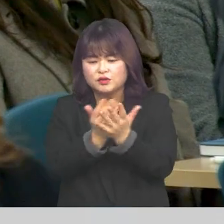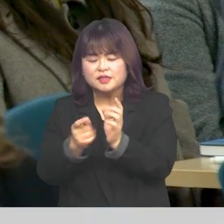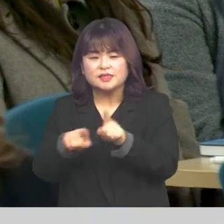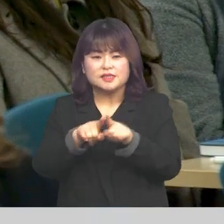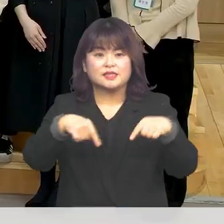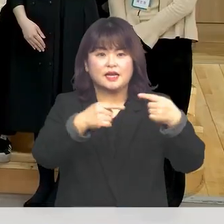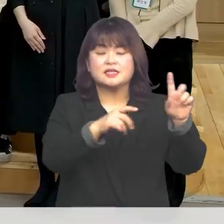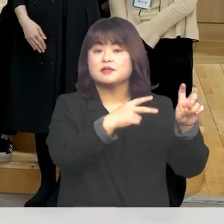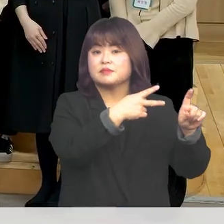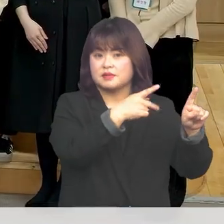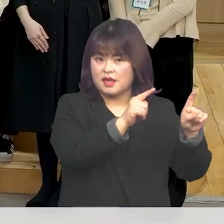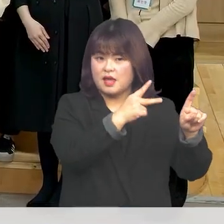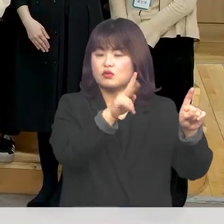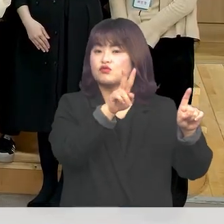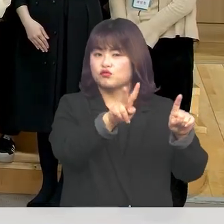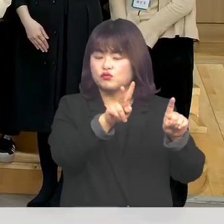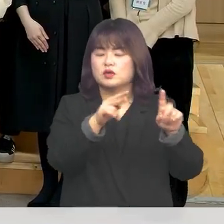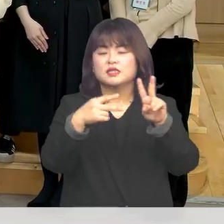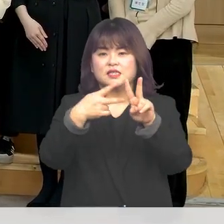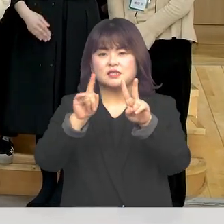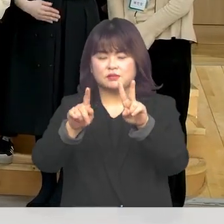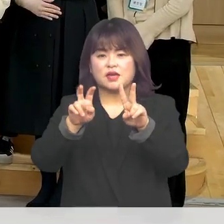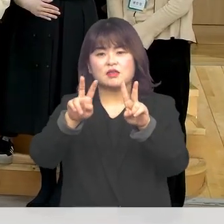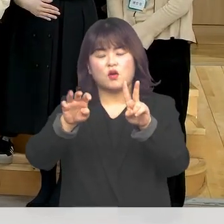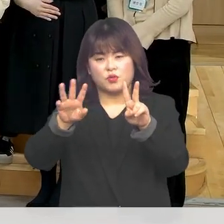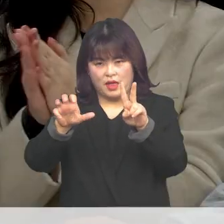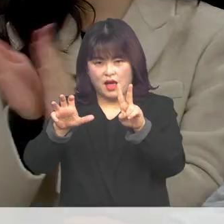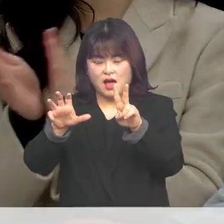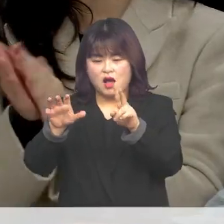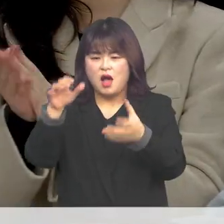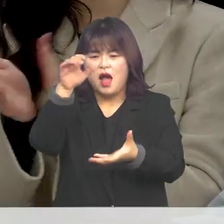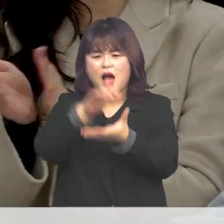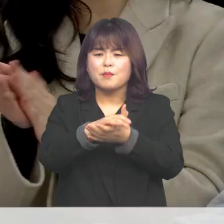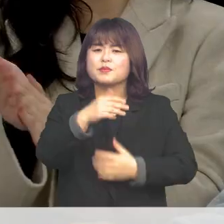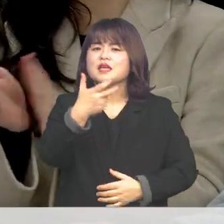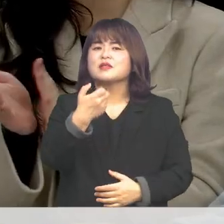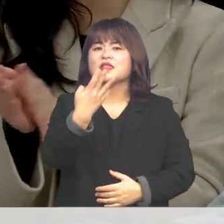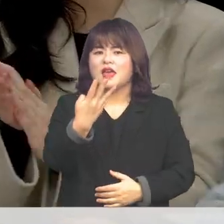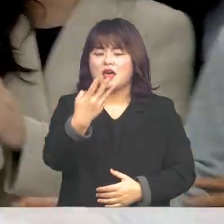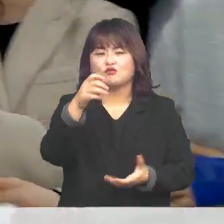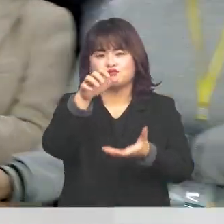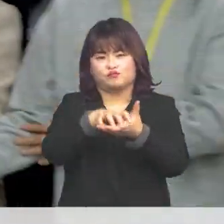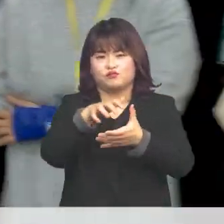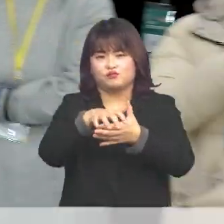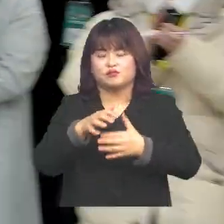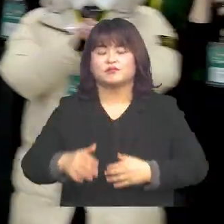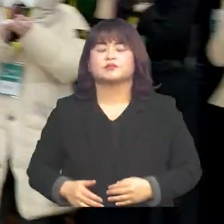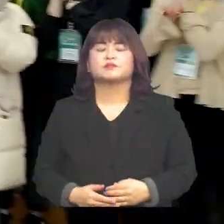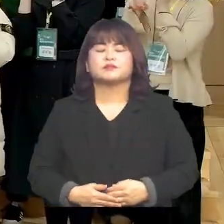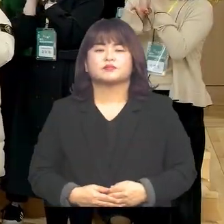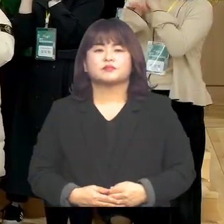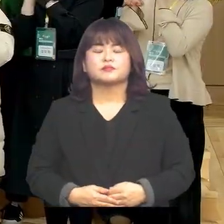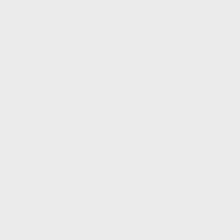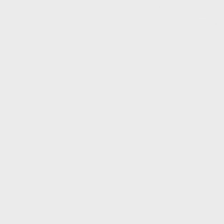참여해 10대 2명, 20대 36명, 30대 35명 등 총 73명으로